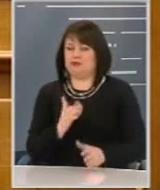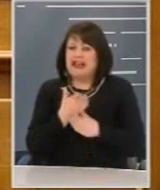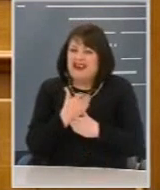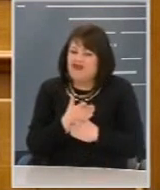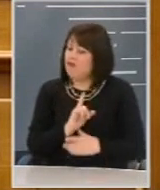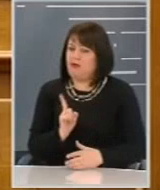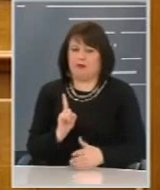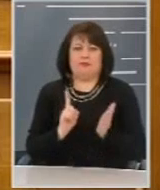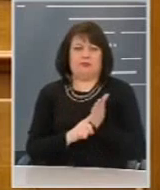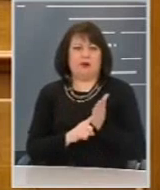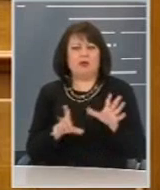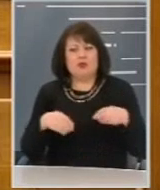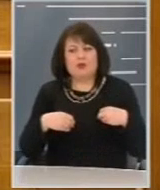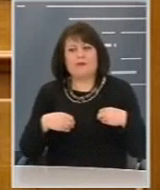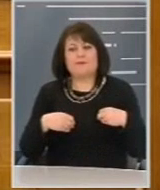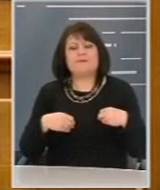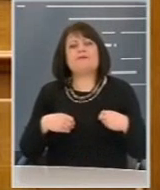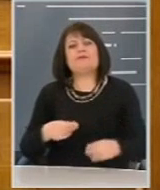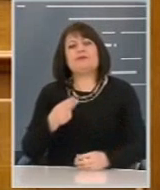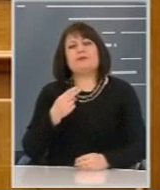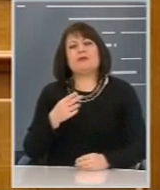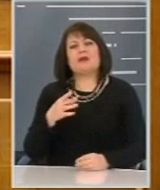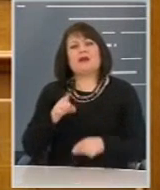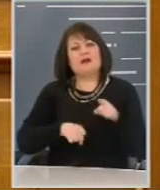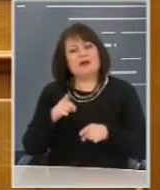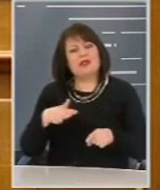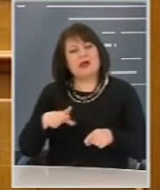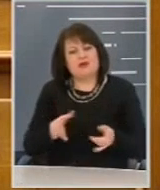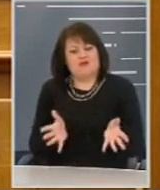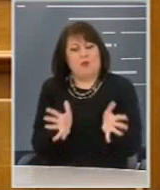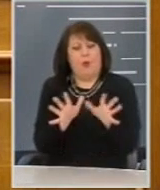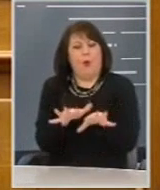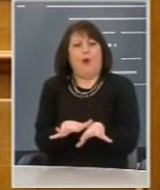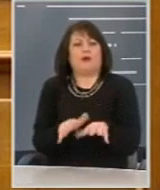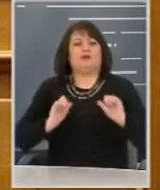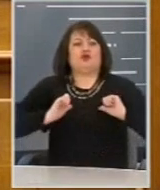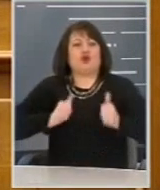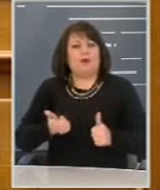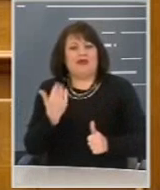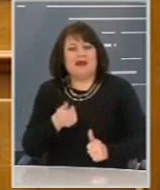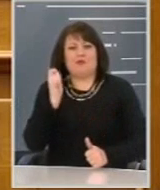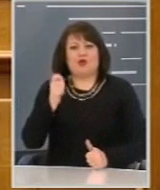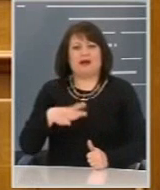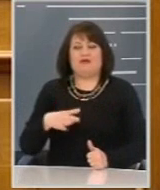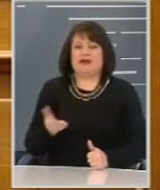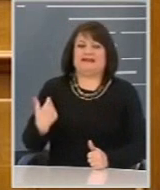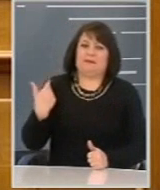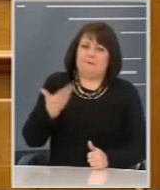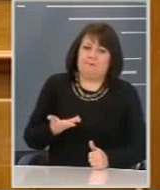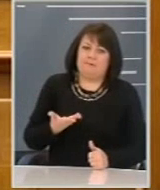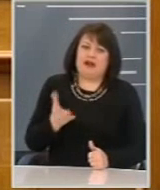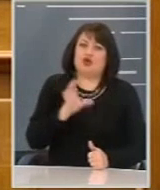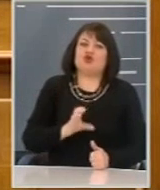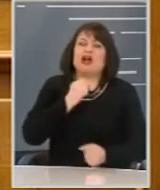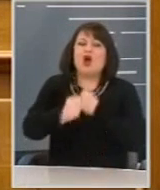είναι προφανές εκ των προτέρων να το πω ότι ήθελε να τα κουκουλώσει, γιατί δεν είχε ούτε την τόλμη, ούτε την πολιτική βούληση να τα ψάξει όσα